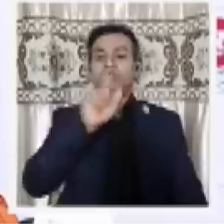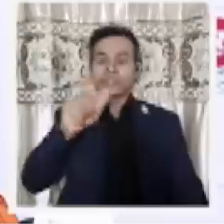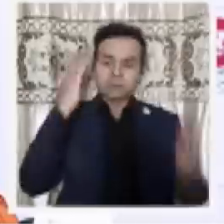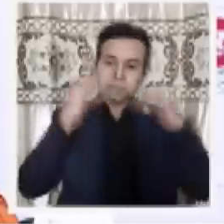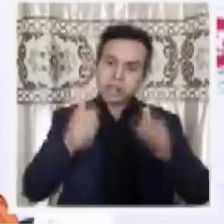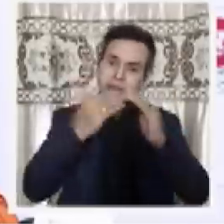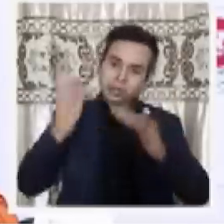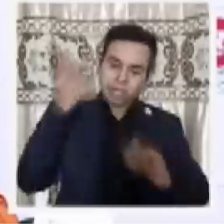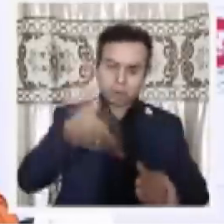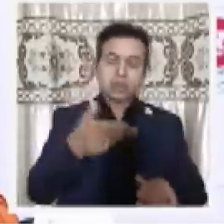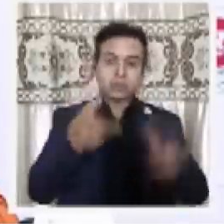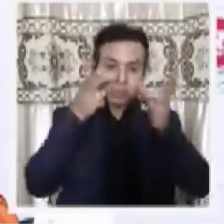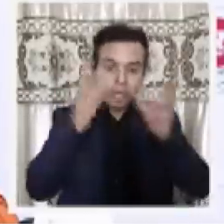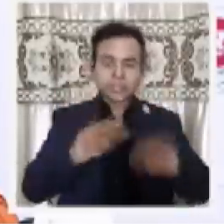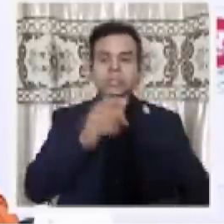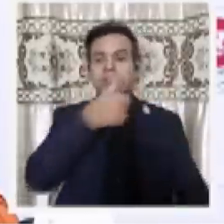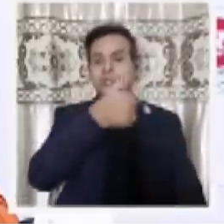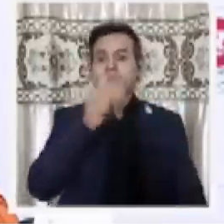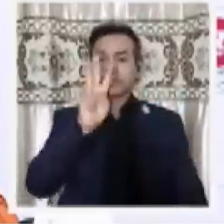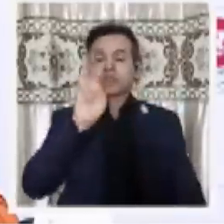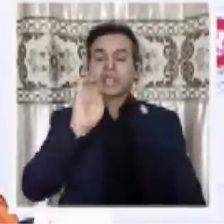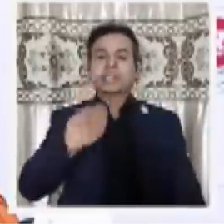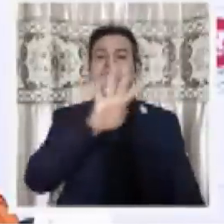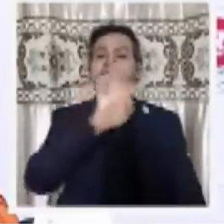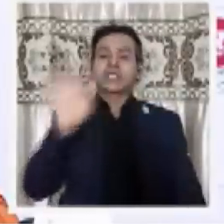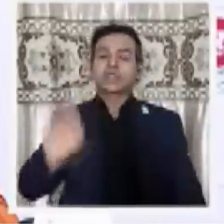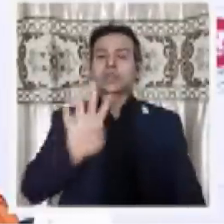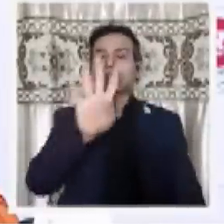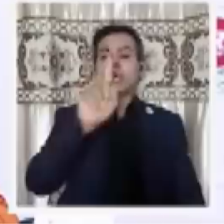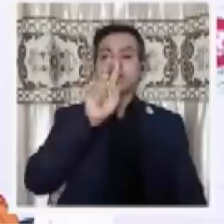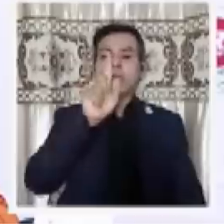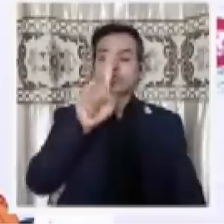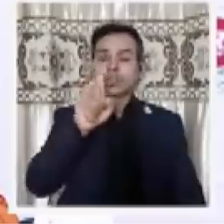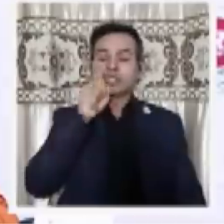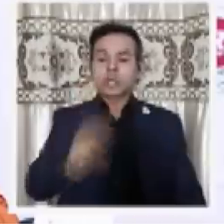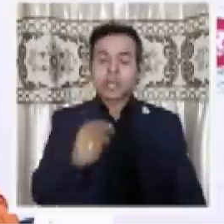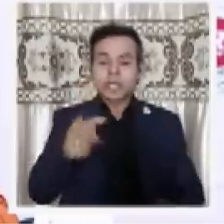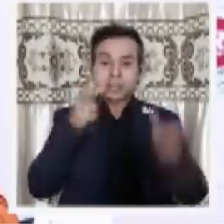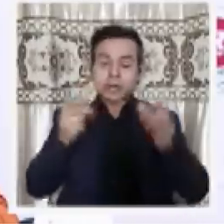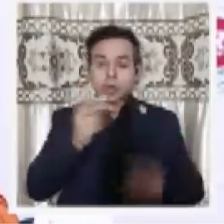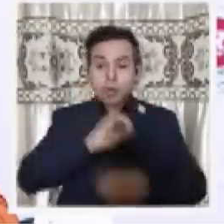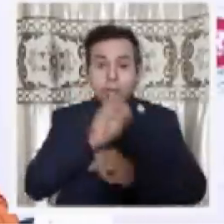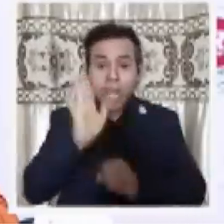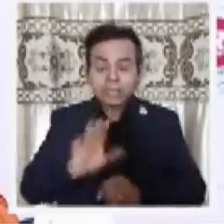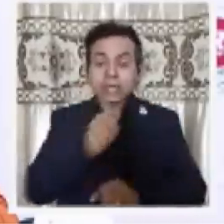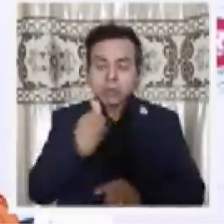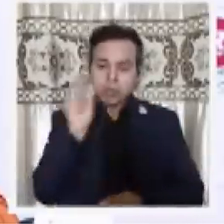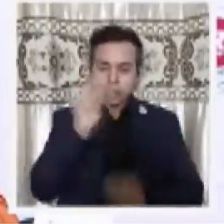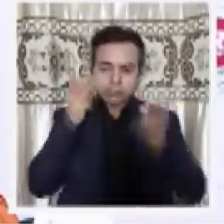2,798 জন, এ পর্যন্ত কোয়ারেন্টাইন থেকে মুক্ত হয়েছেন 318,167 জন। বর্তমানে কোয়ারেন্টাইনে আছেন